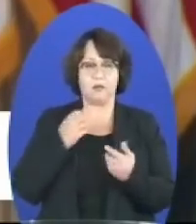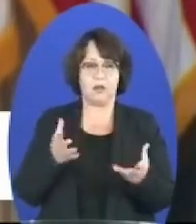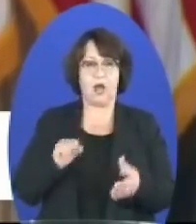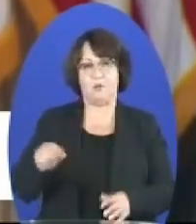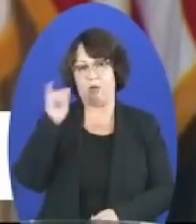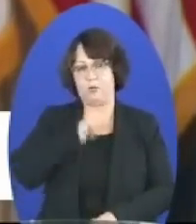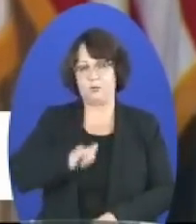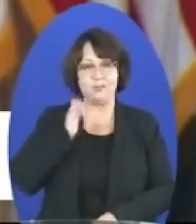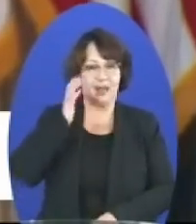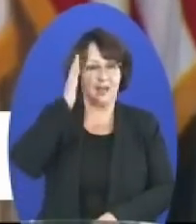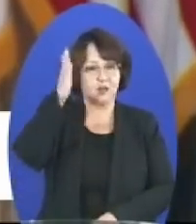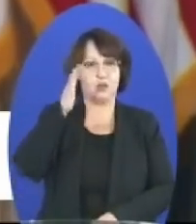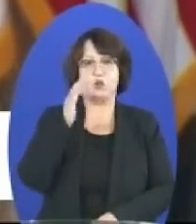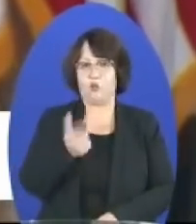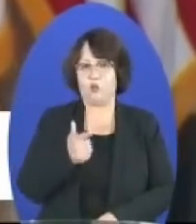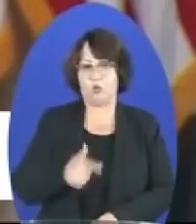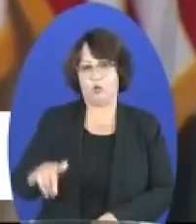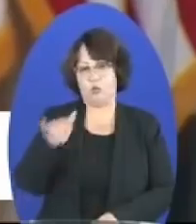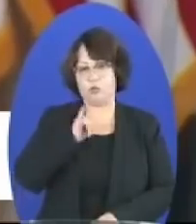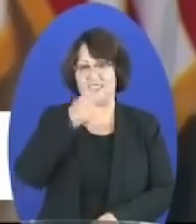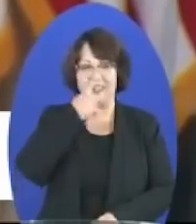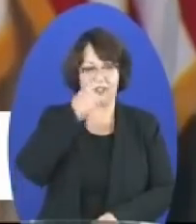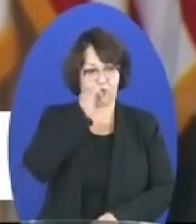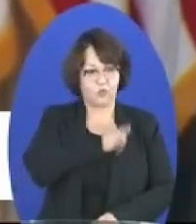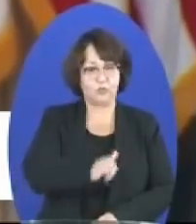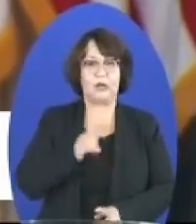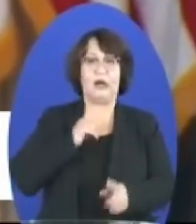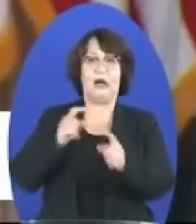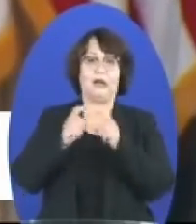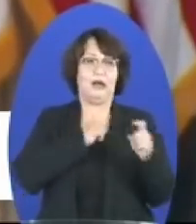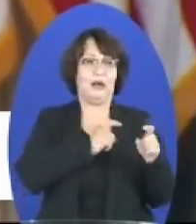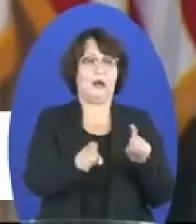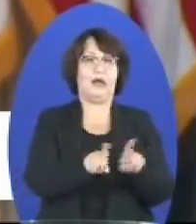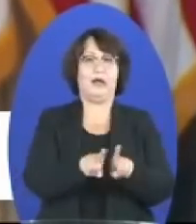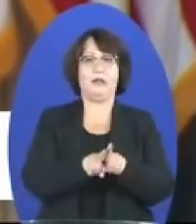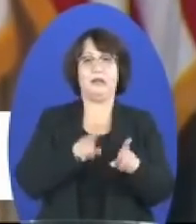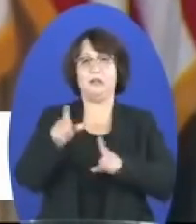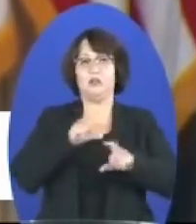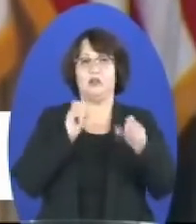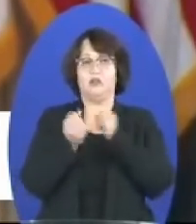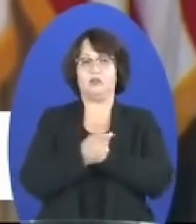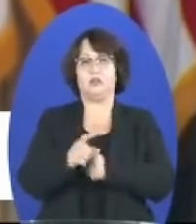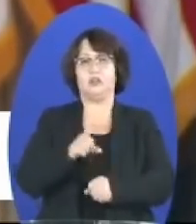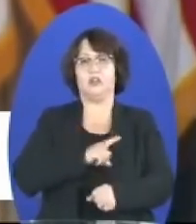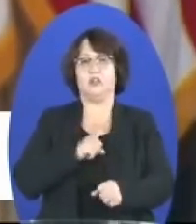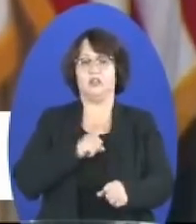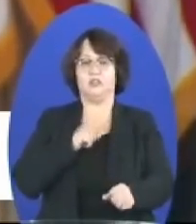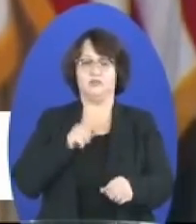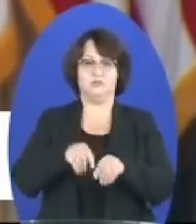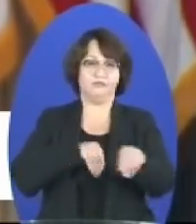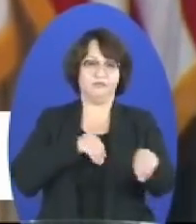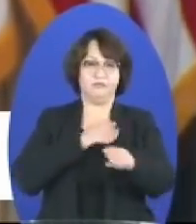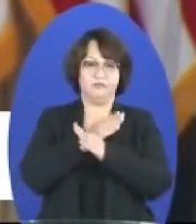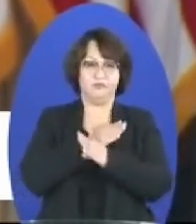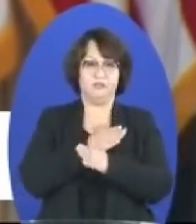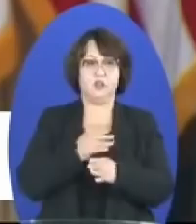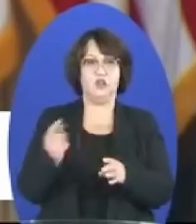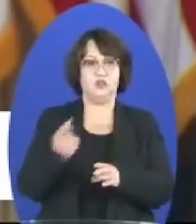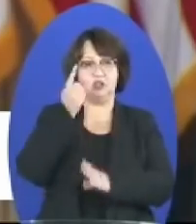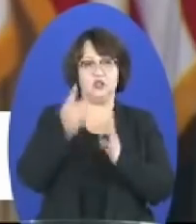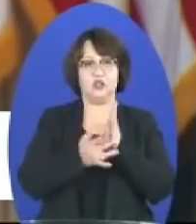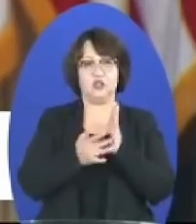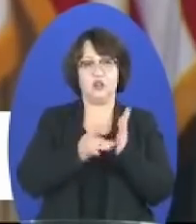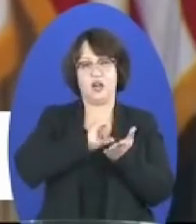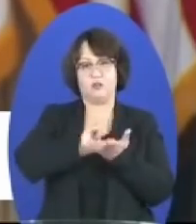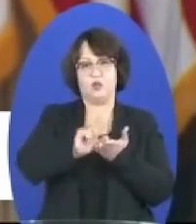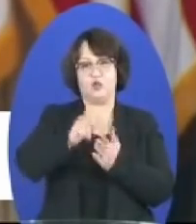Вашингтон цаашид Хонконгтой их газрын хятадын адил харилцаж эдийн засгийн онцгой эрхийг цуцлан өндөр технологийн экспортоо зогсоох